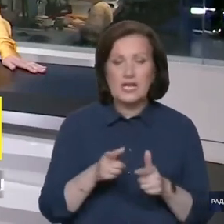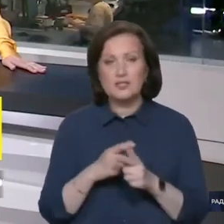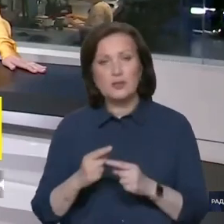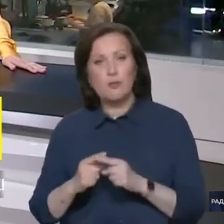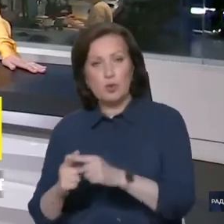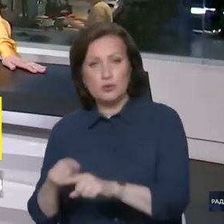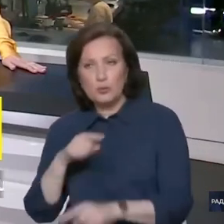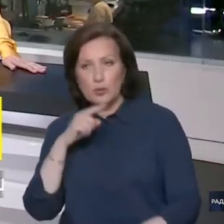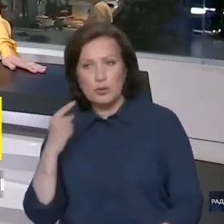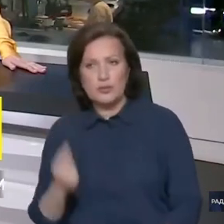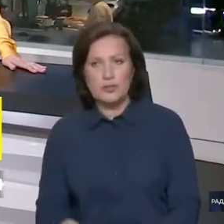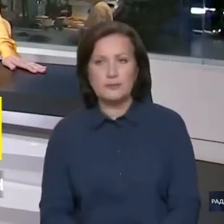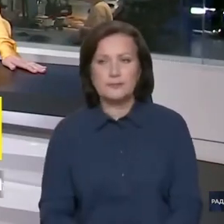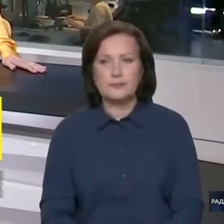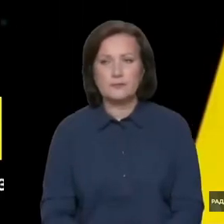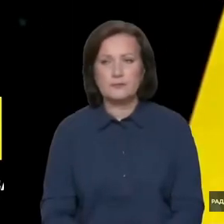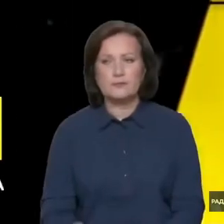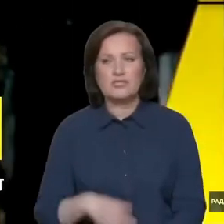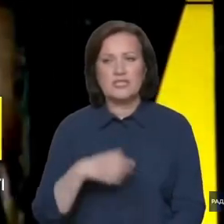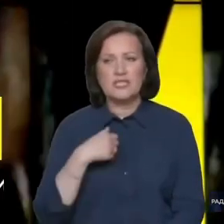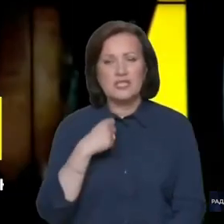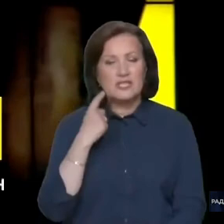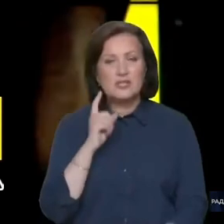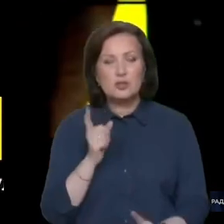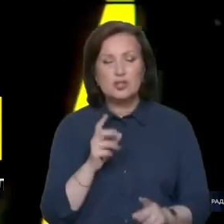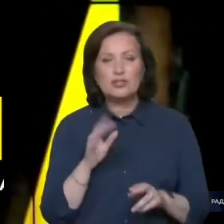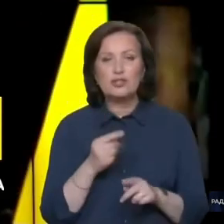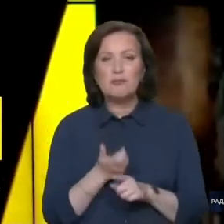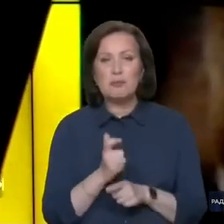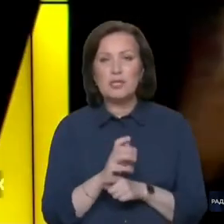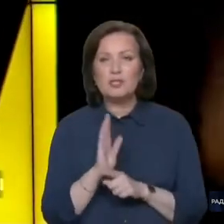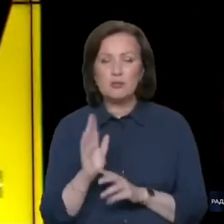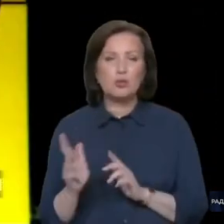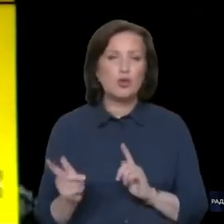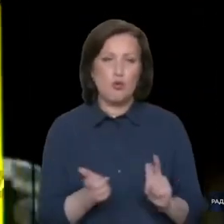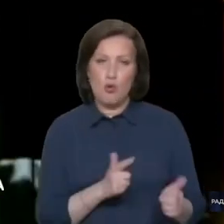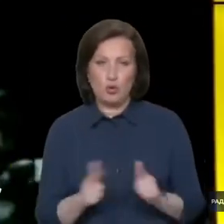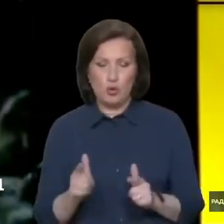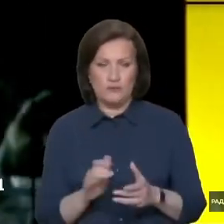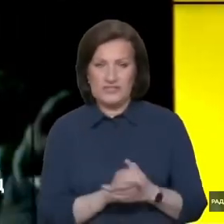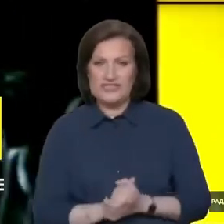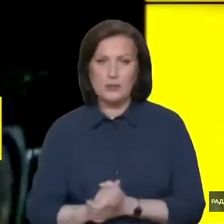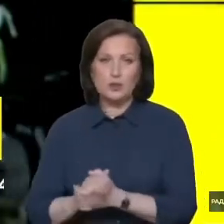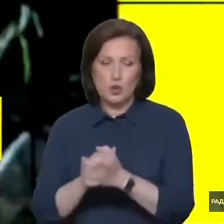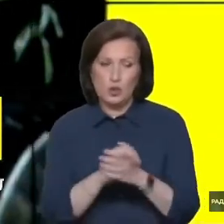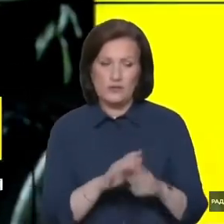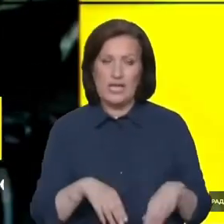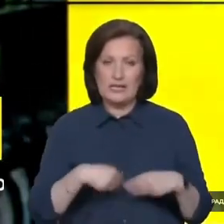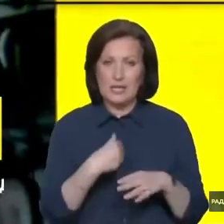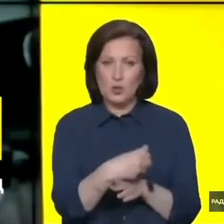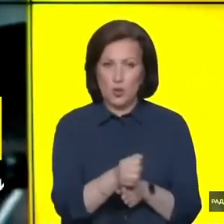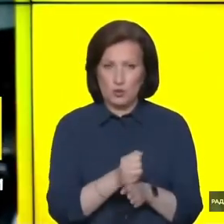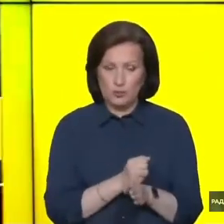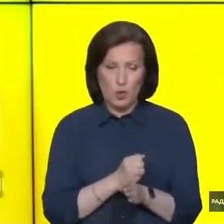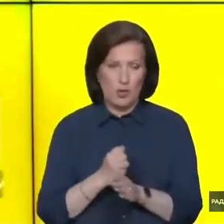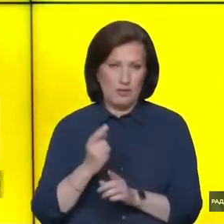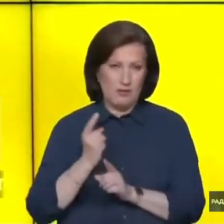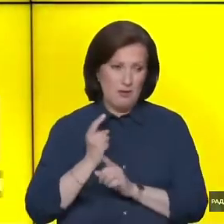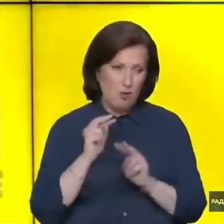підуть на поступки Росії в якихось питаннях? Я б сказав так, що чим більше буде готовності союзників надати озброєні